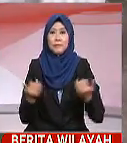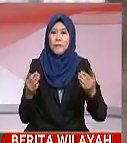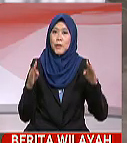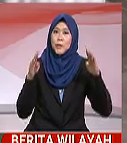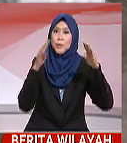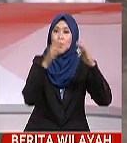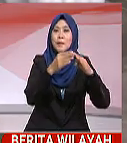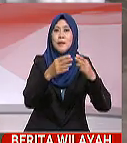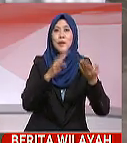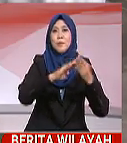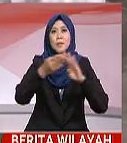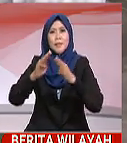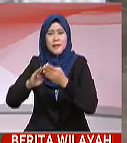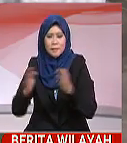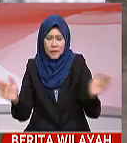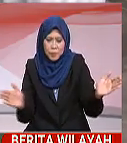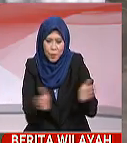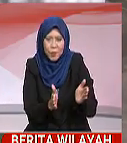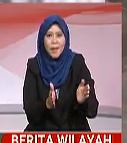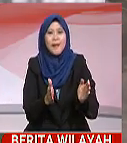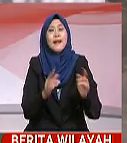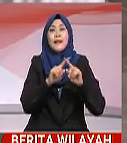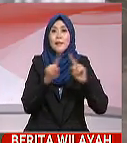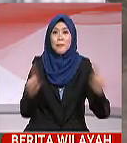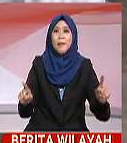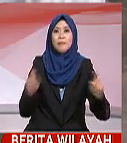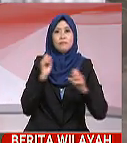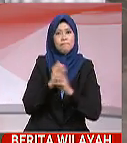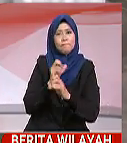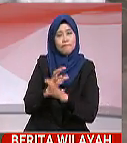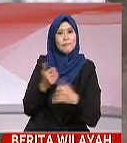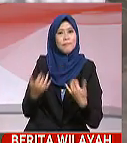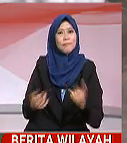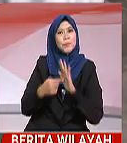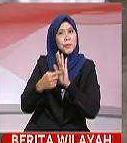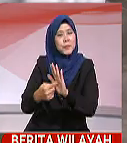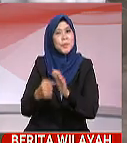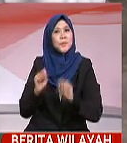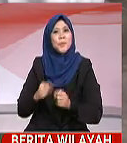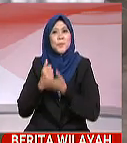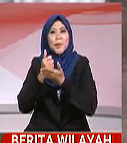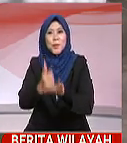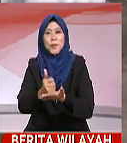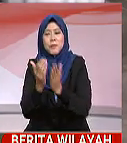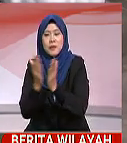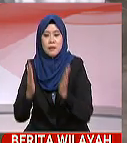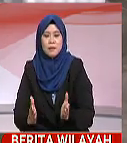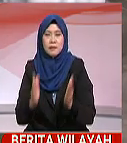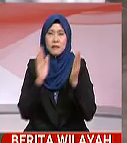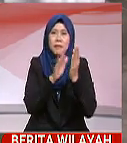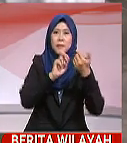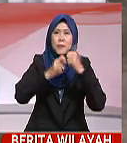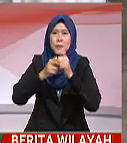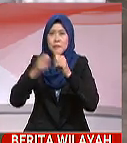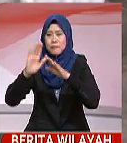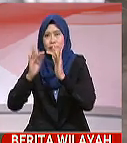komuniti pelajar ini kelihatan kecil dan sederhana, namun inisiatif ini bukan sahaja dapat membantu pelajar yang menghadapi